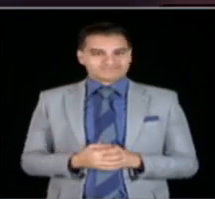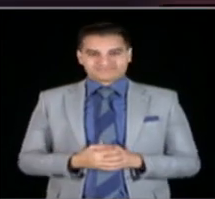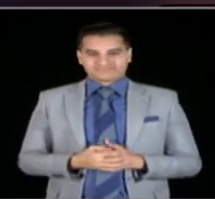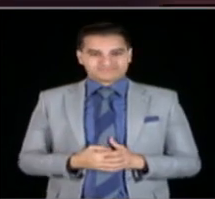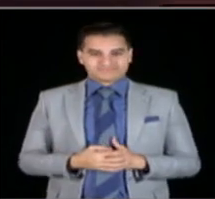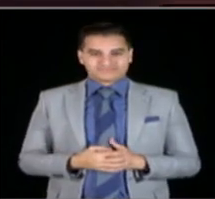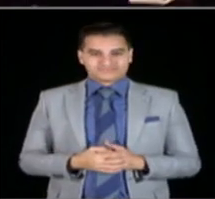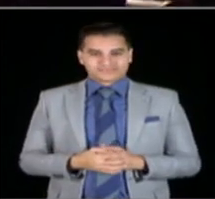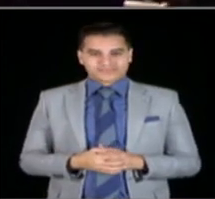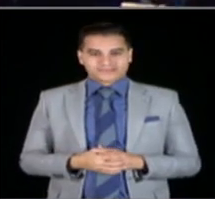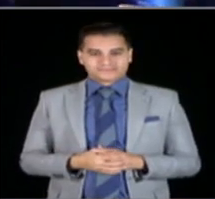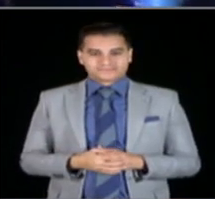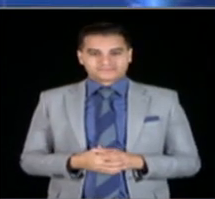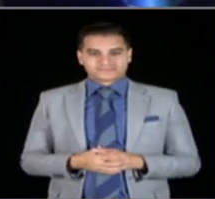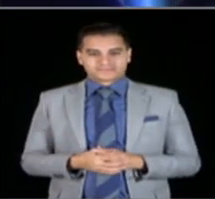خاطئة.